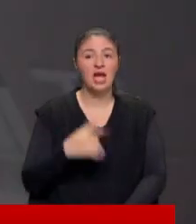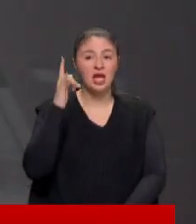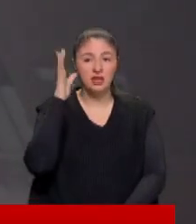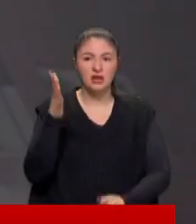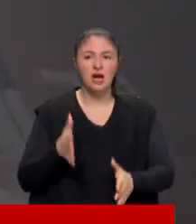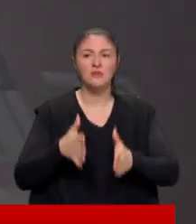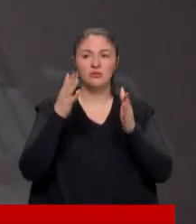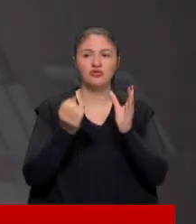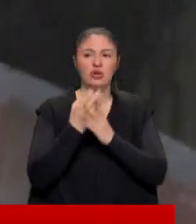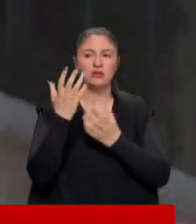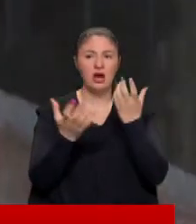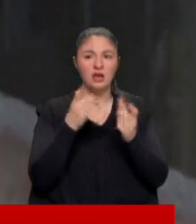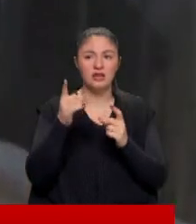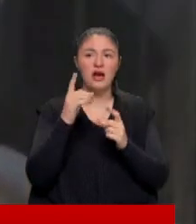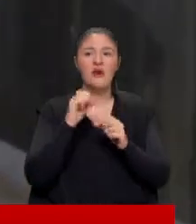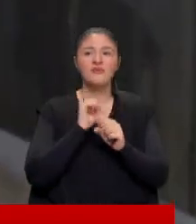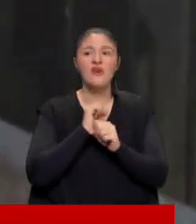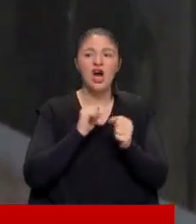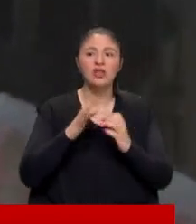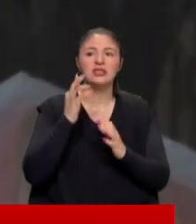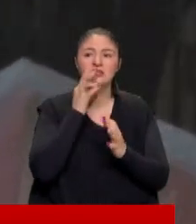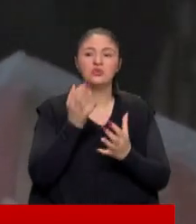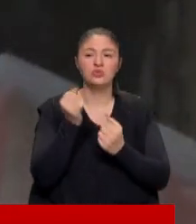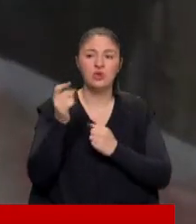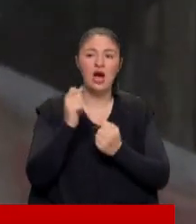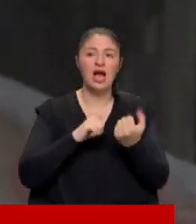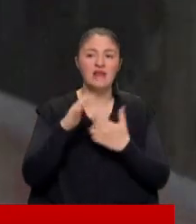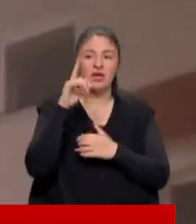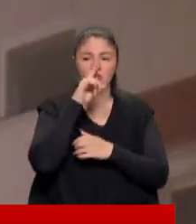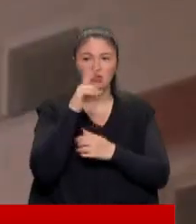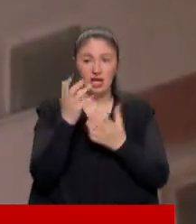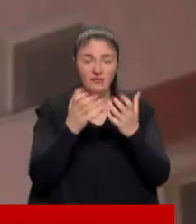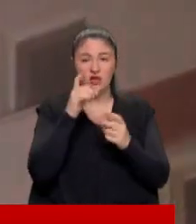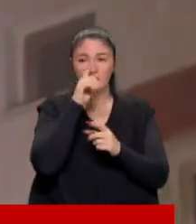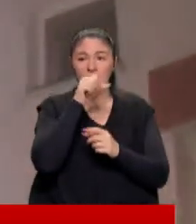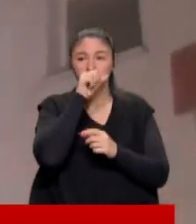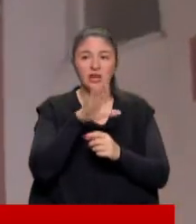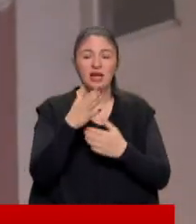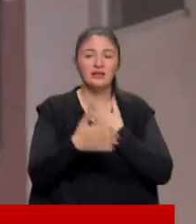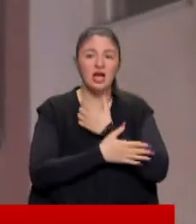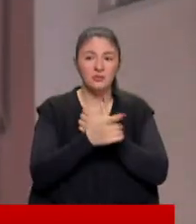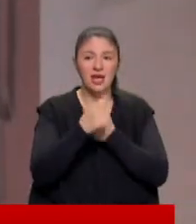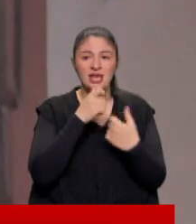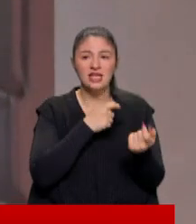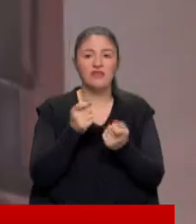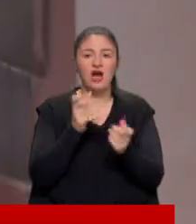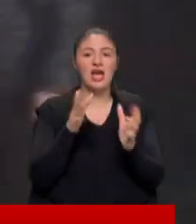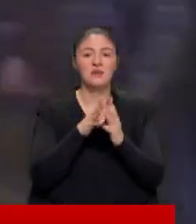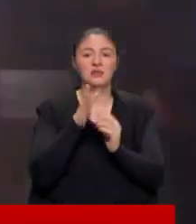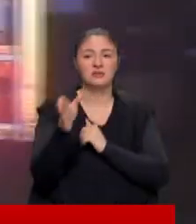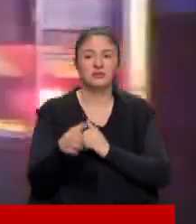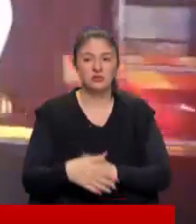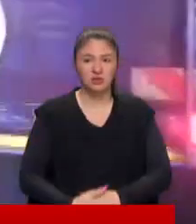Edirne'de ise apartmanda çıkan yangında facianın eşiğinden dönüldü. Alevler yüzünden mahsur kalanların yardımına itfaiye ekipleri